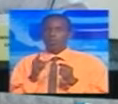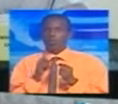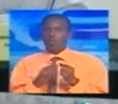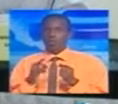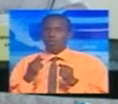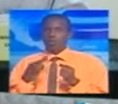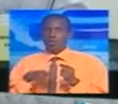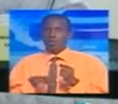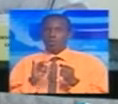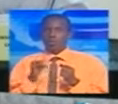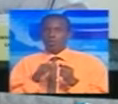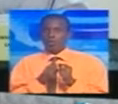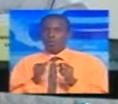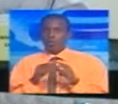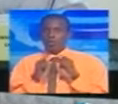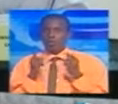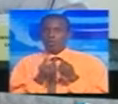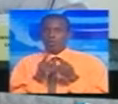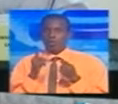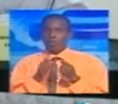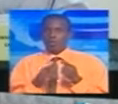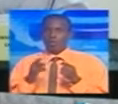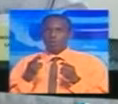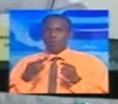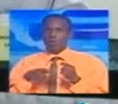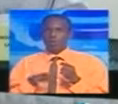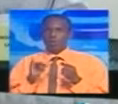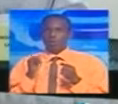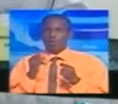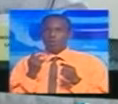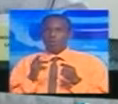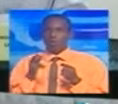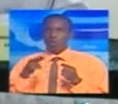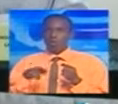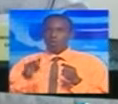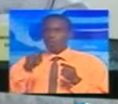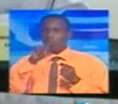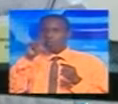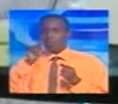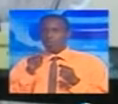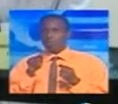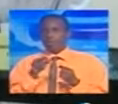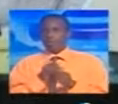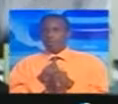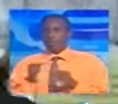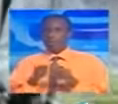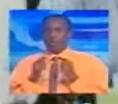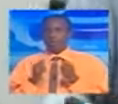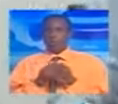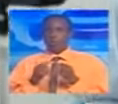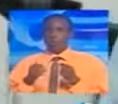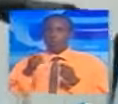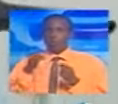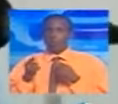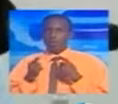la rédaction des correspondances administratives. C'est pourquoi il est nécessaire d'harmoniser le style de la